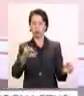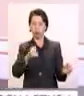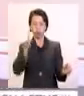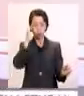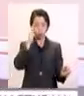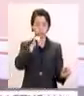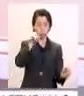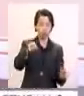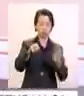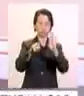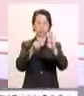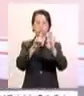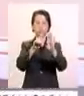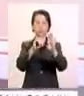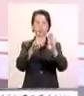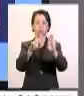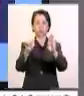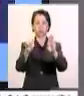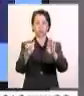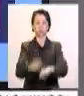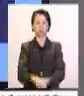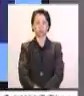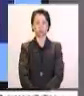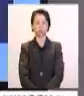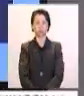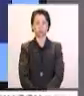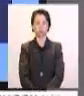akan ke segmen B Diva. Ya.